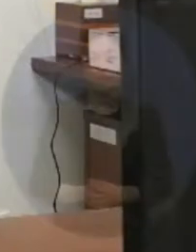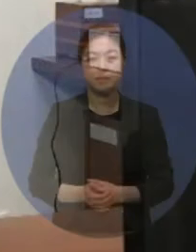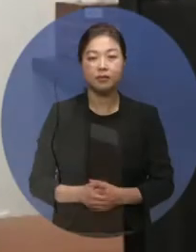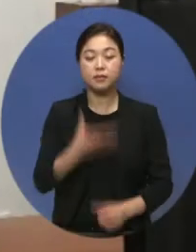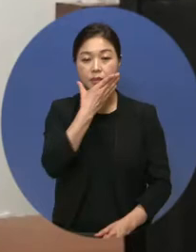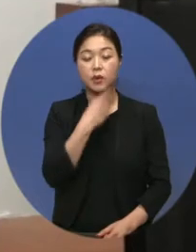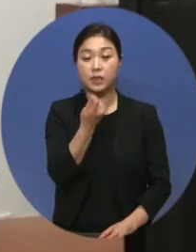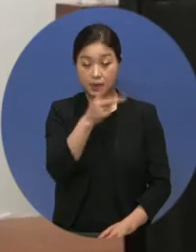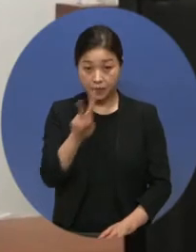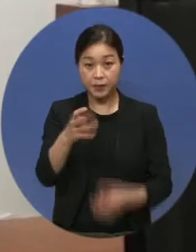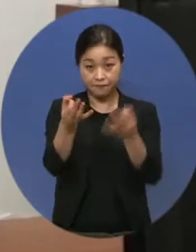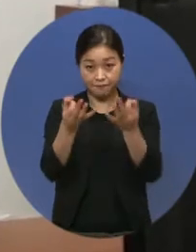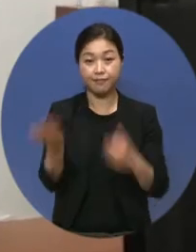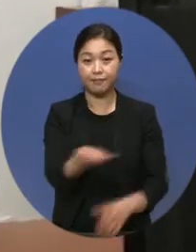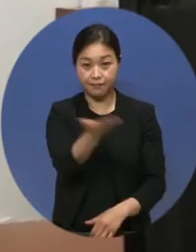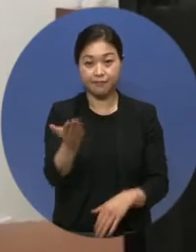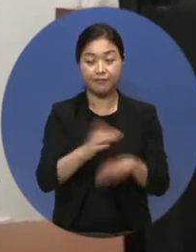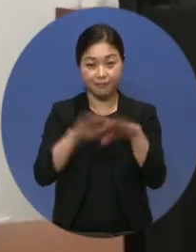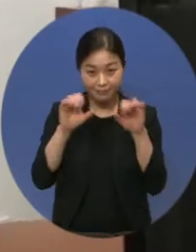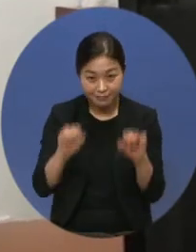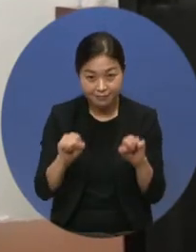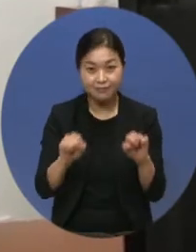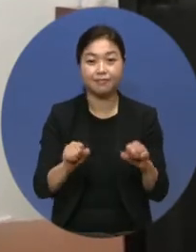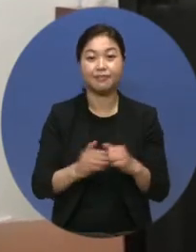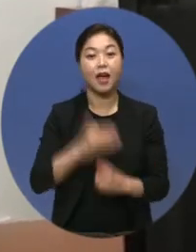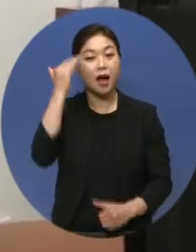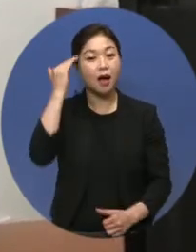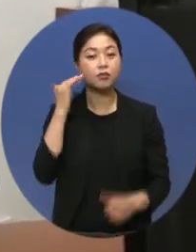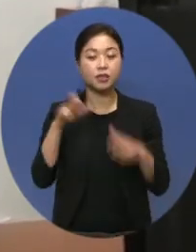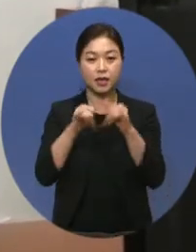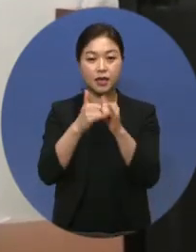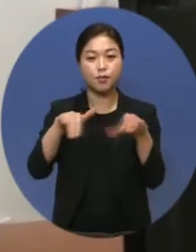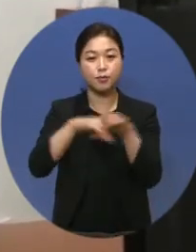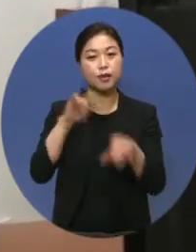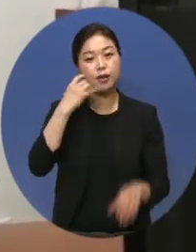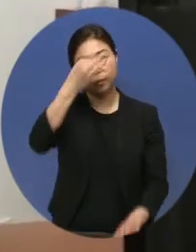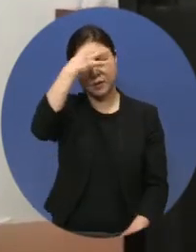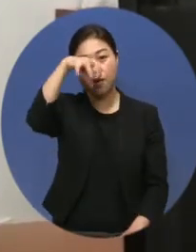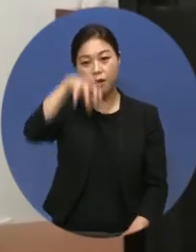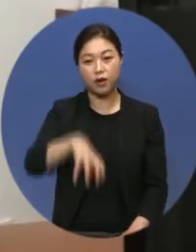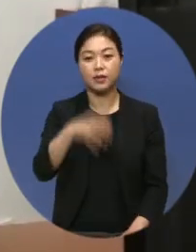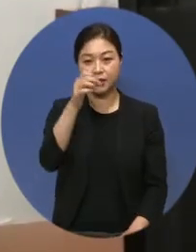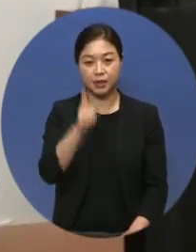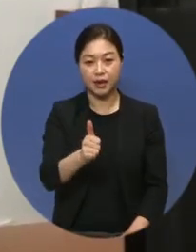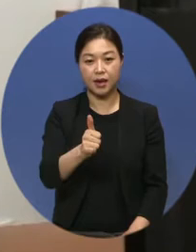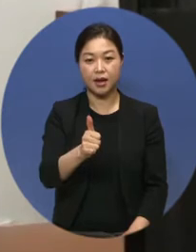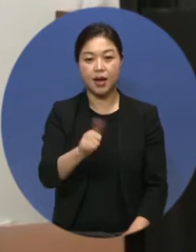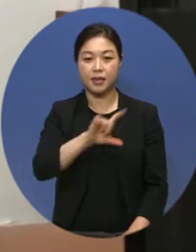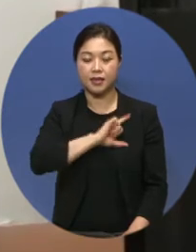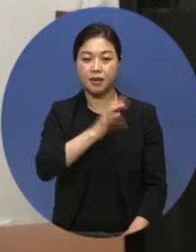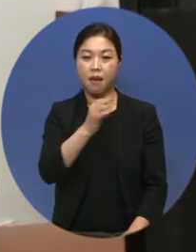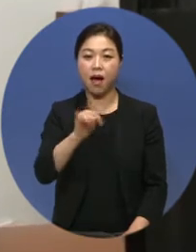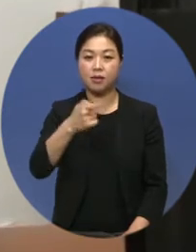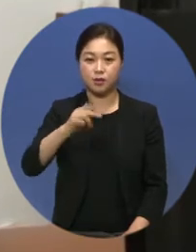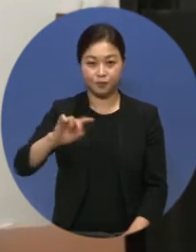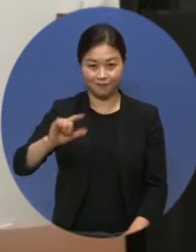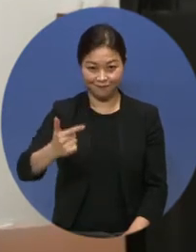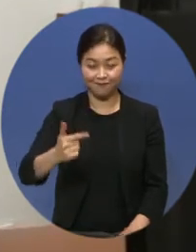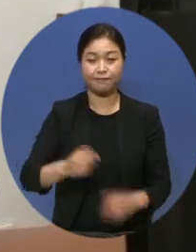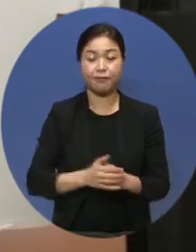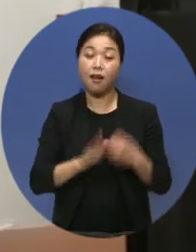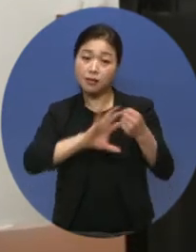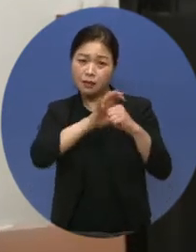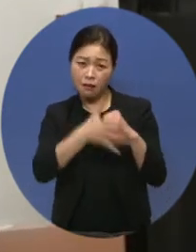positive 시청자 여러분 안녕하세요. 한국장애인의 문화예술은 가장 안정합니다. 세계적